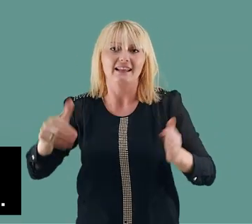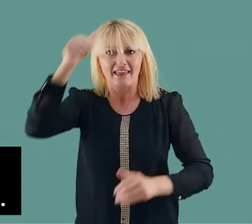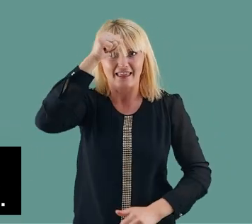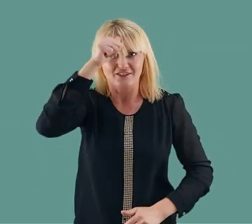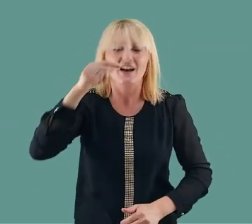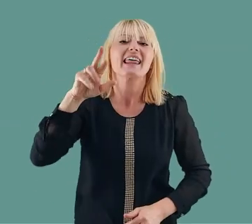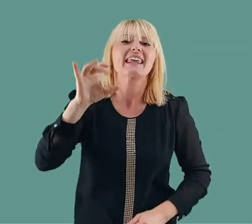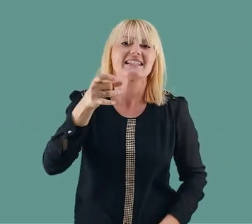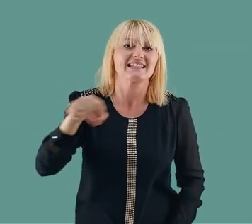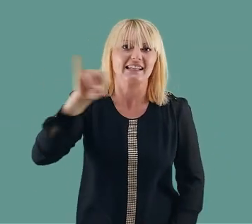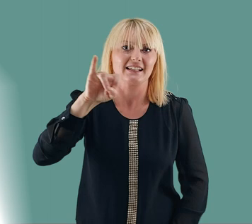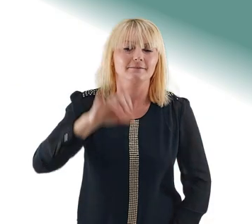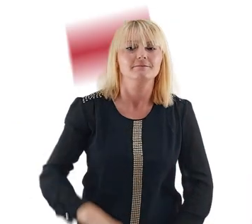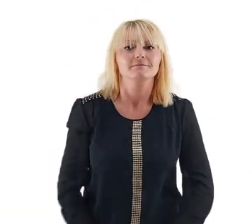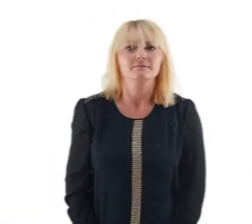Ryskim.